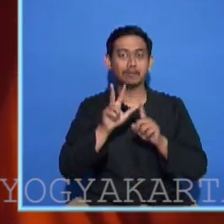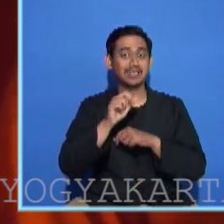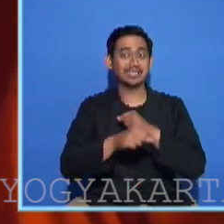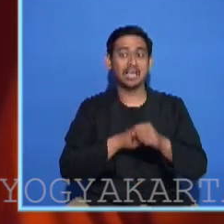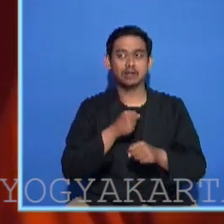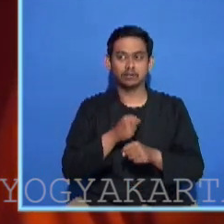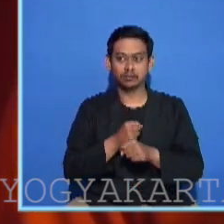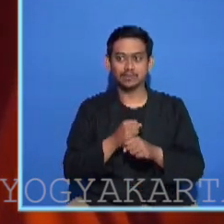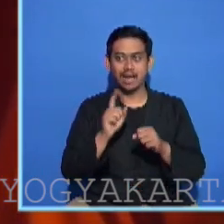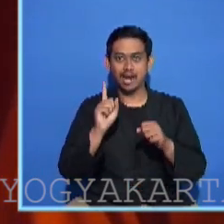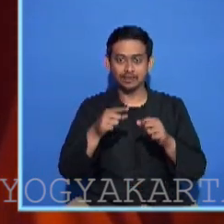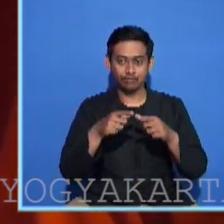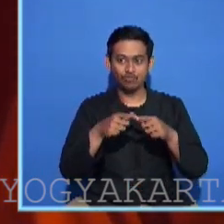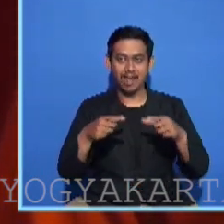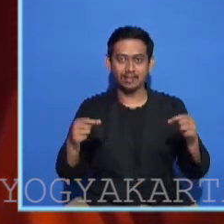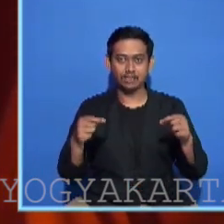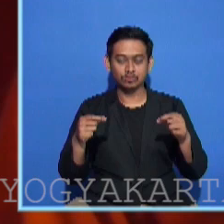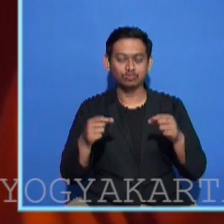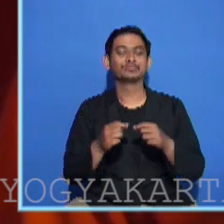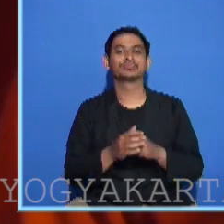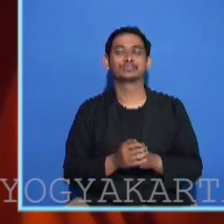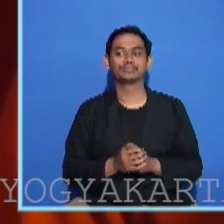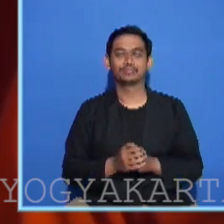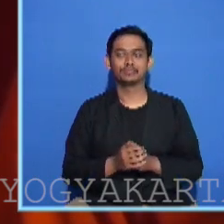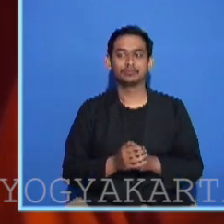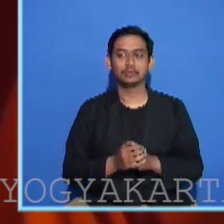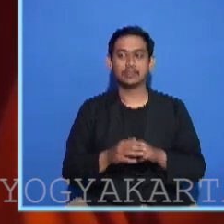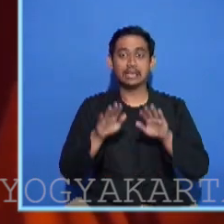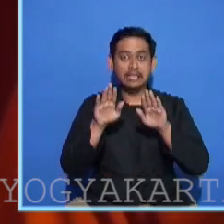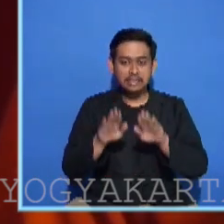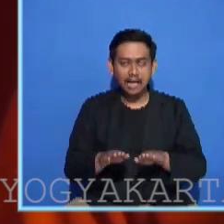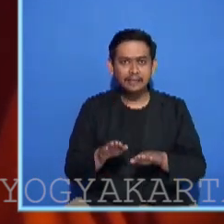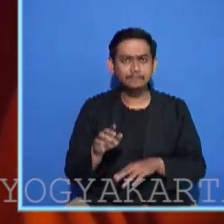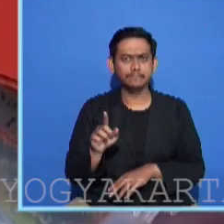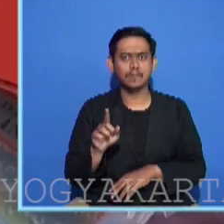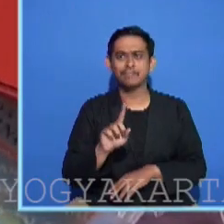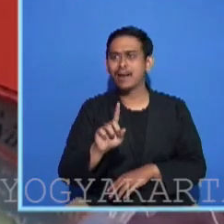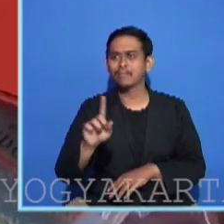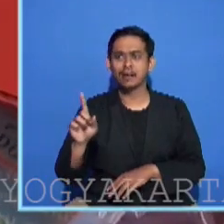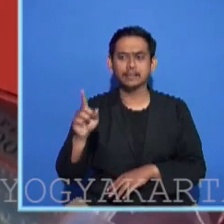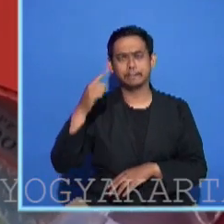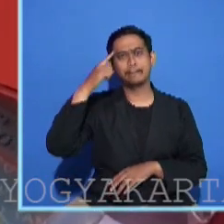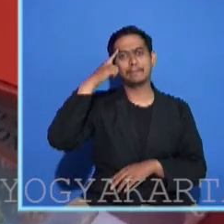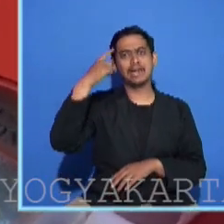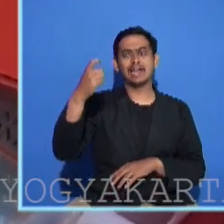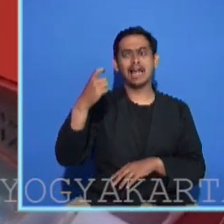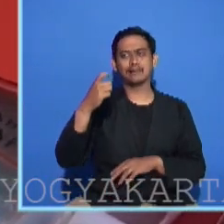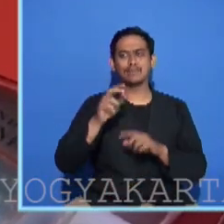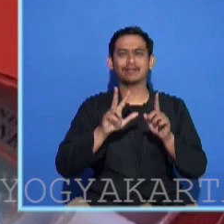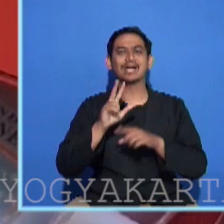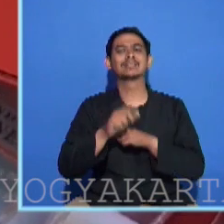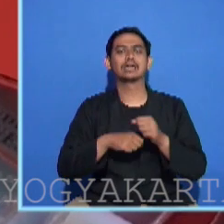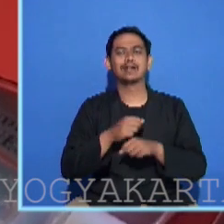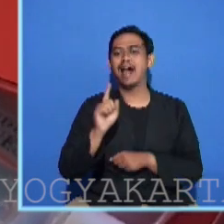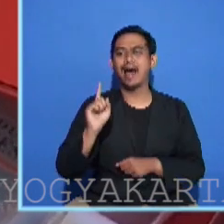surat domisili, dan kami pun di situ percaya dengan surat tersebut. Dalam kasus ini, petugas mengamankan